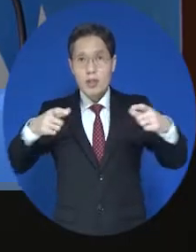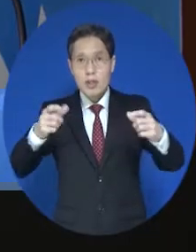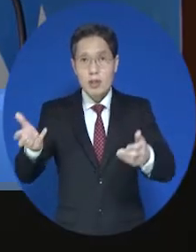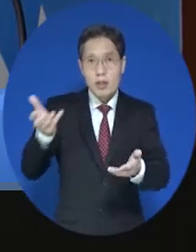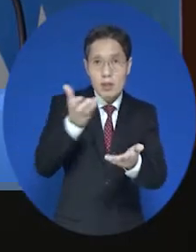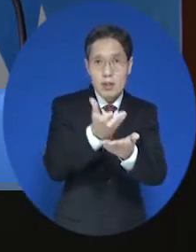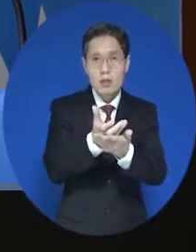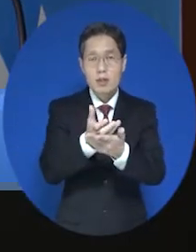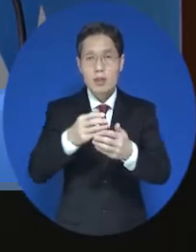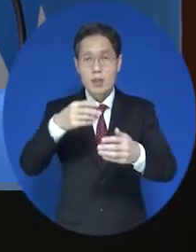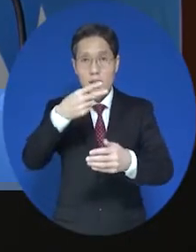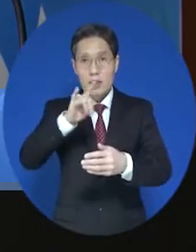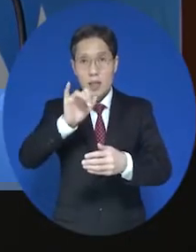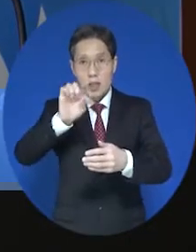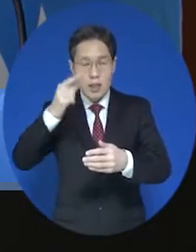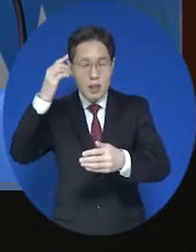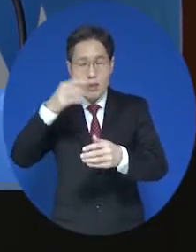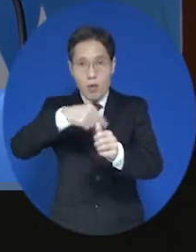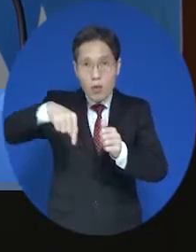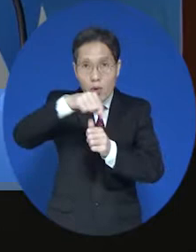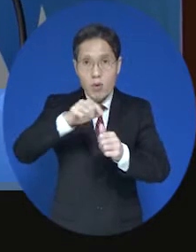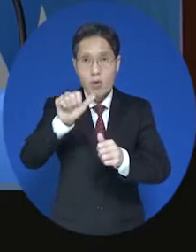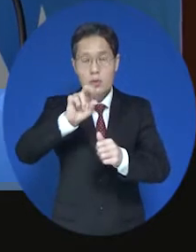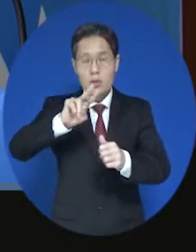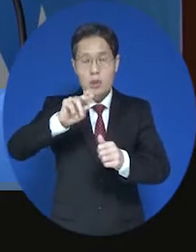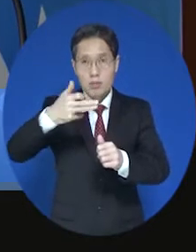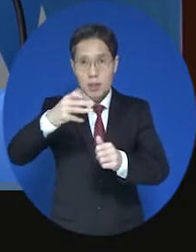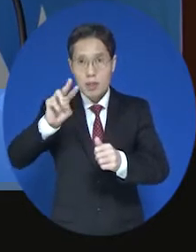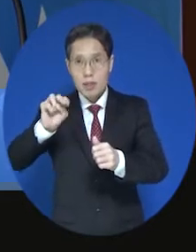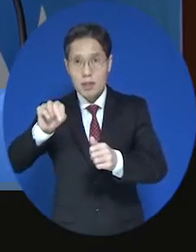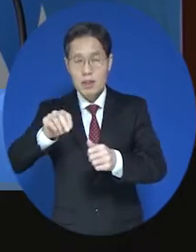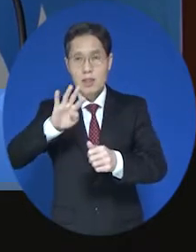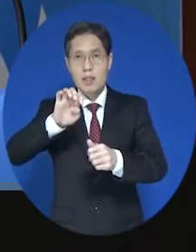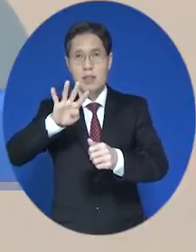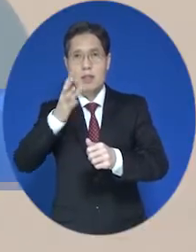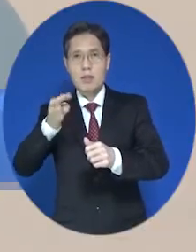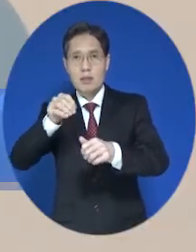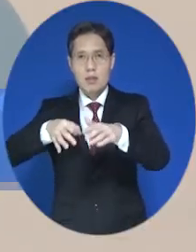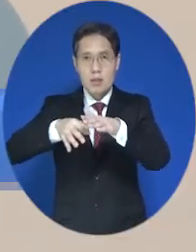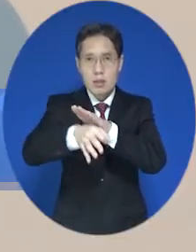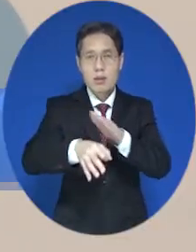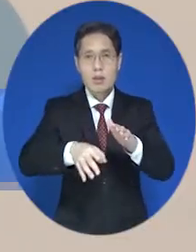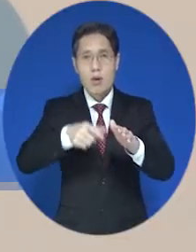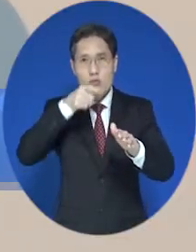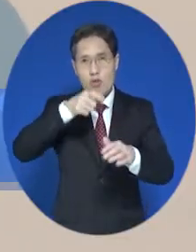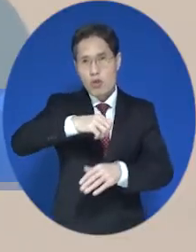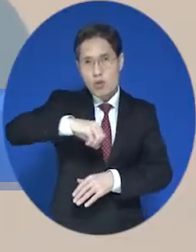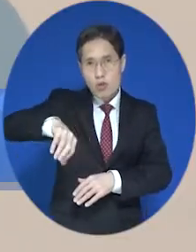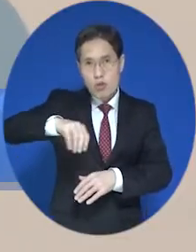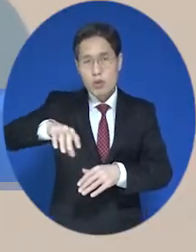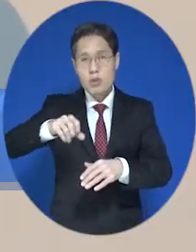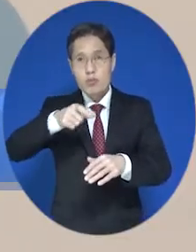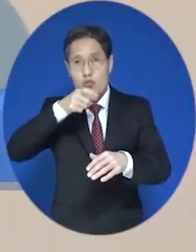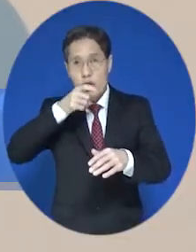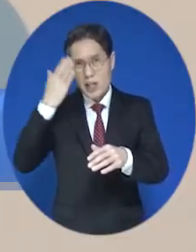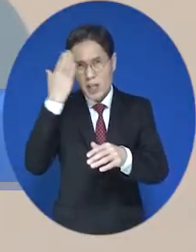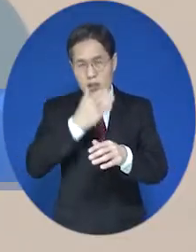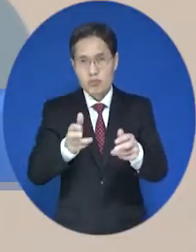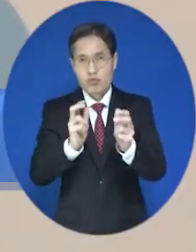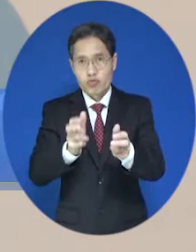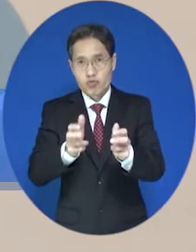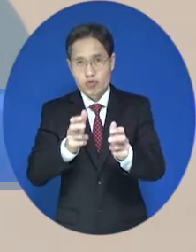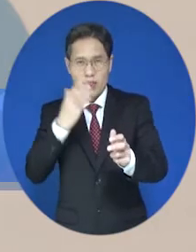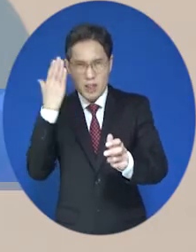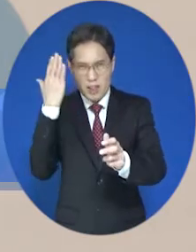환경은 5018 제곱미터 부지에 44억 원을 투자해 해수담수화 와 순수 장치 제조